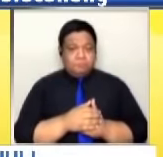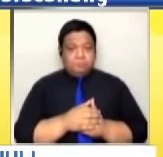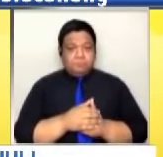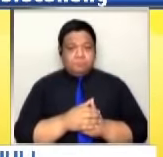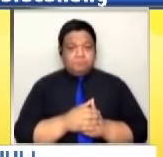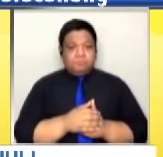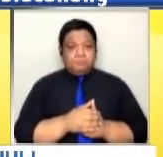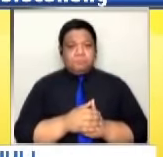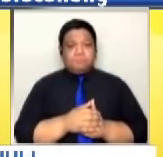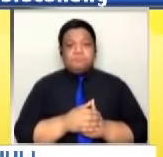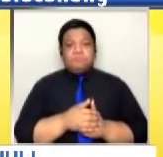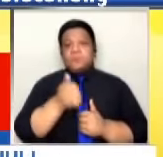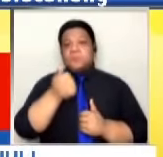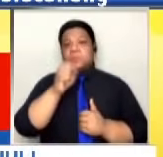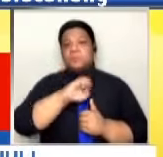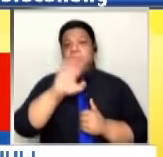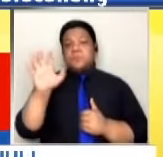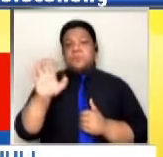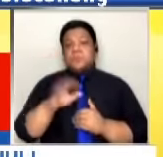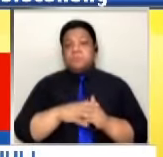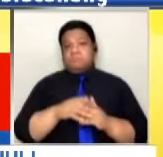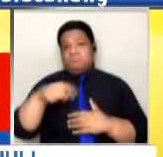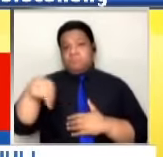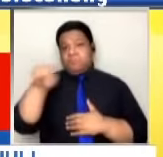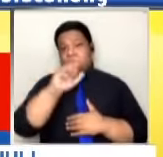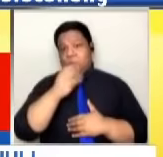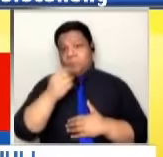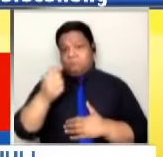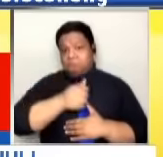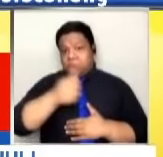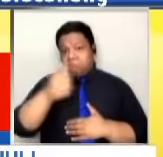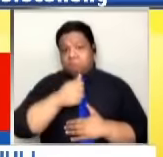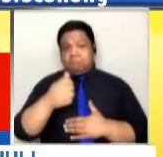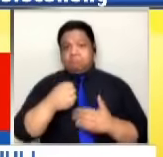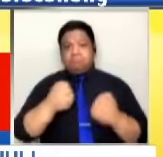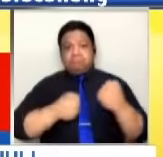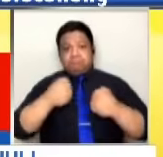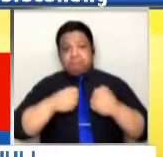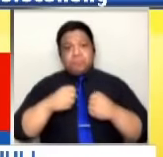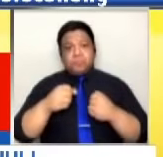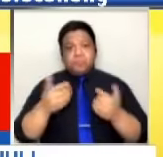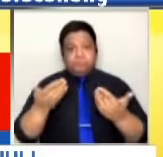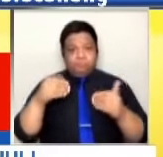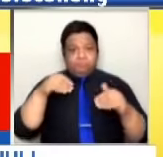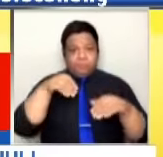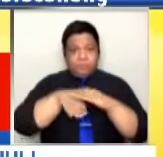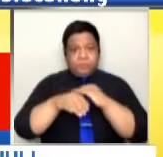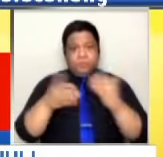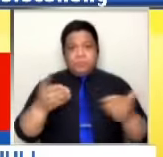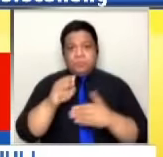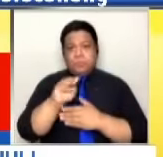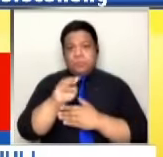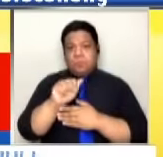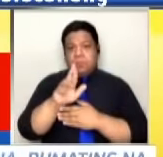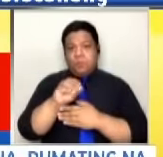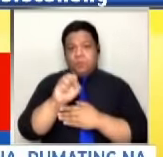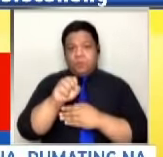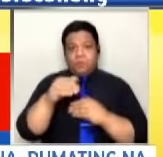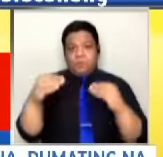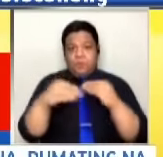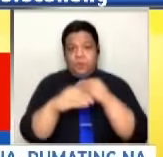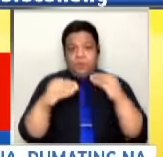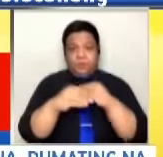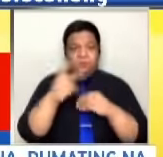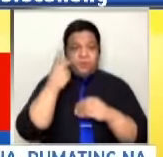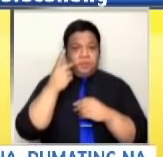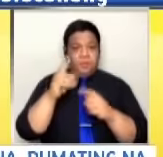Sir, magandang umaga para sa mga commuter at motorista na dadaan dito sa Marcos Highway mula Rizal ay luluwas ng Metro Manila. Ito ang sitwasyon ngayon sa